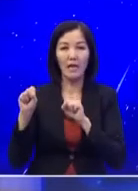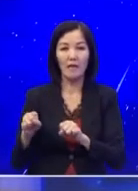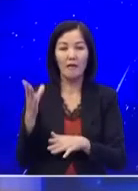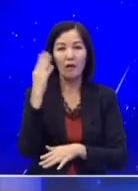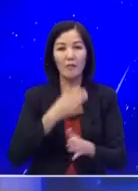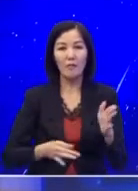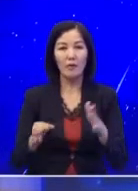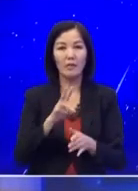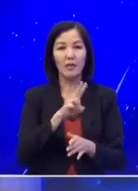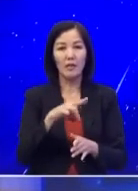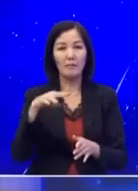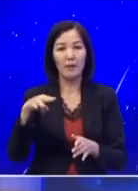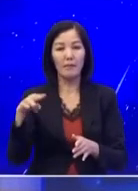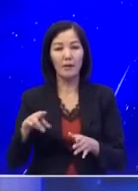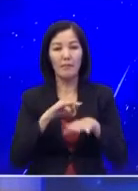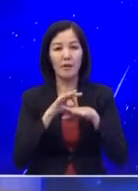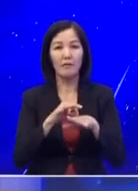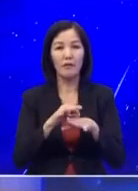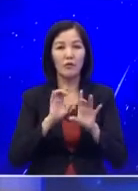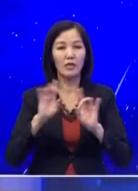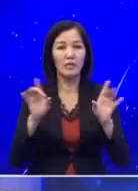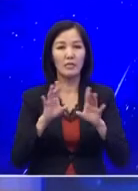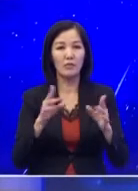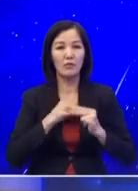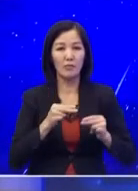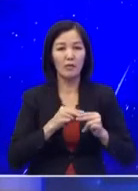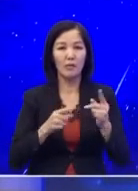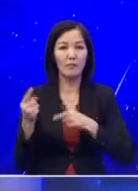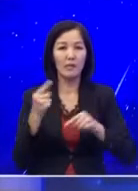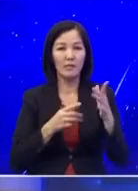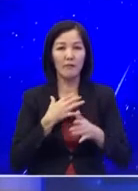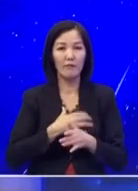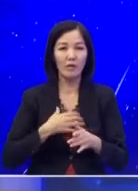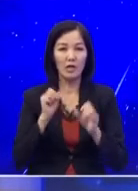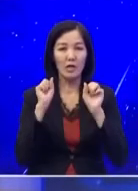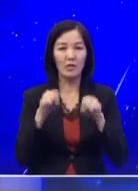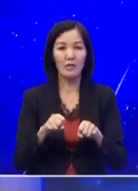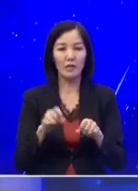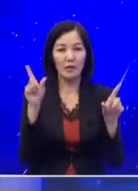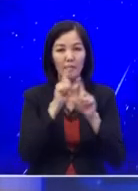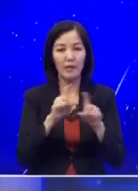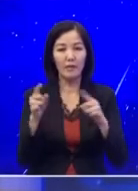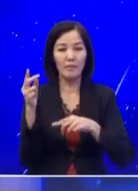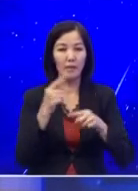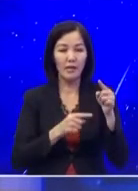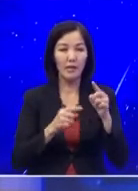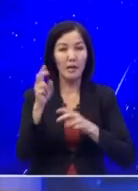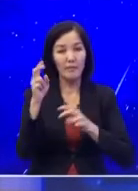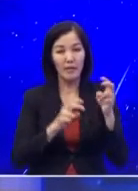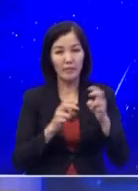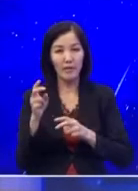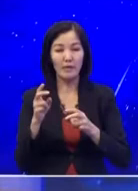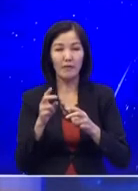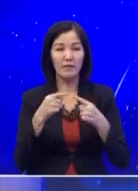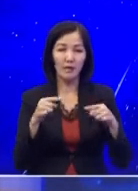филиал НПП проведет масштабную разъяснительную работу с бизнесменами о важности доступной среды на объектах предпринимательства.